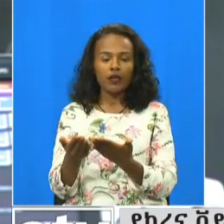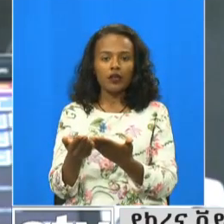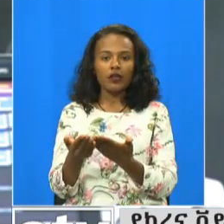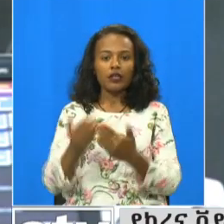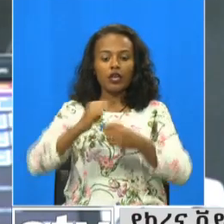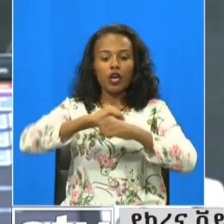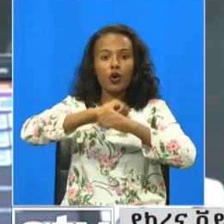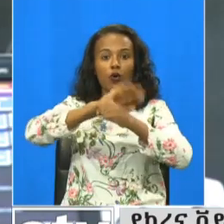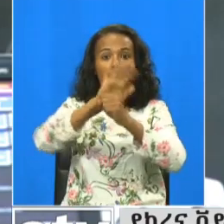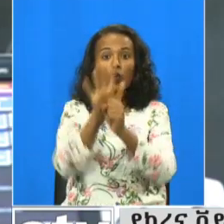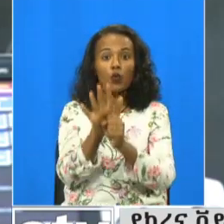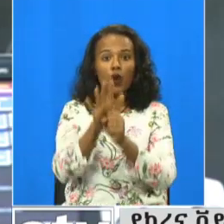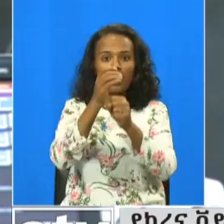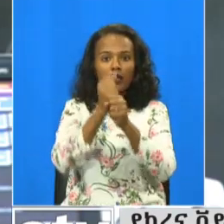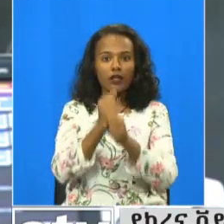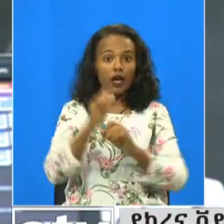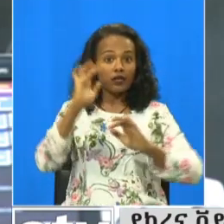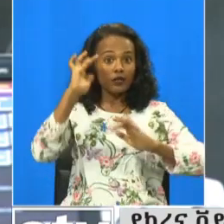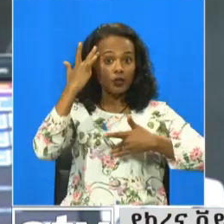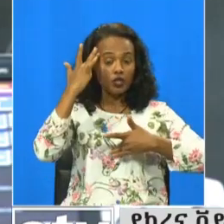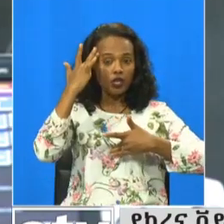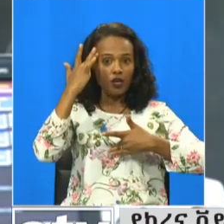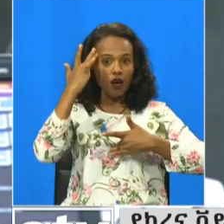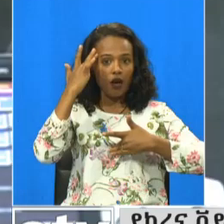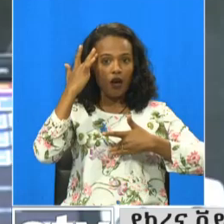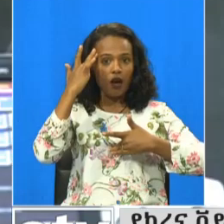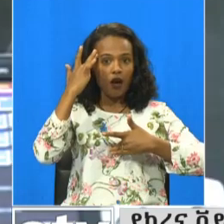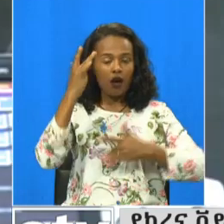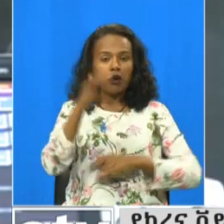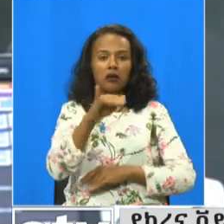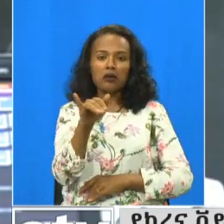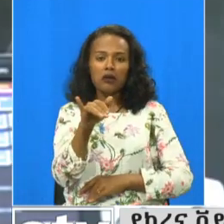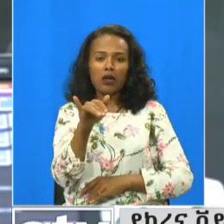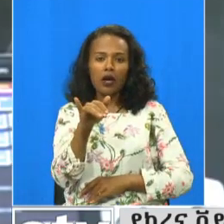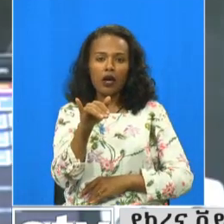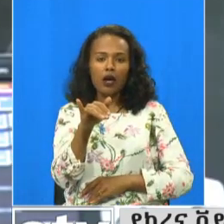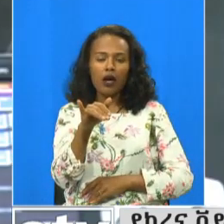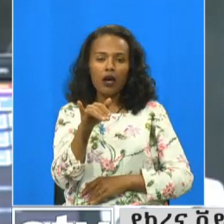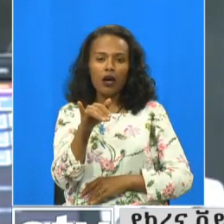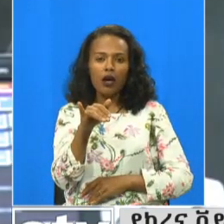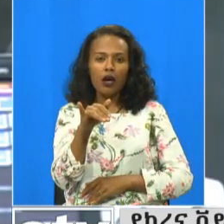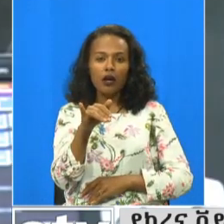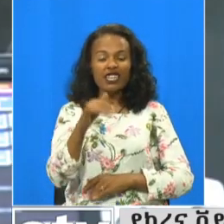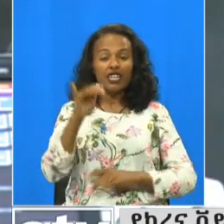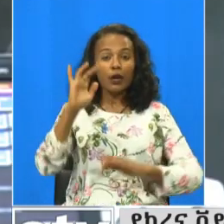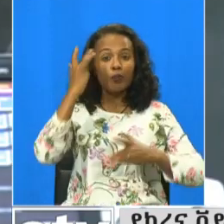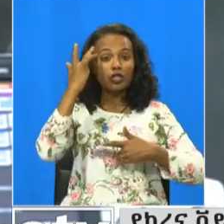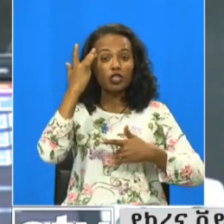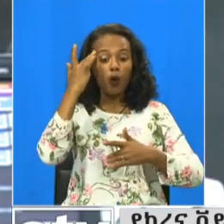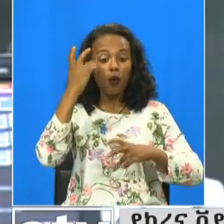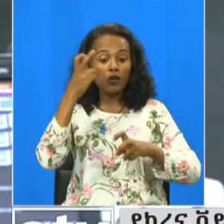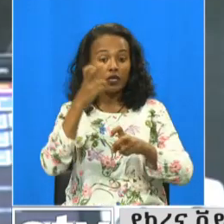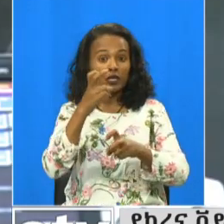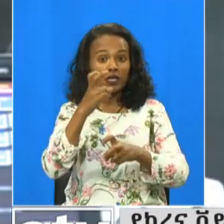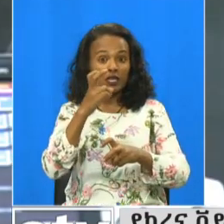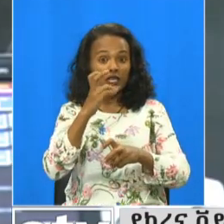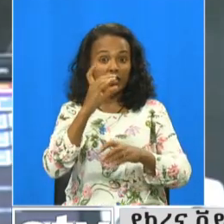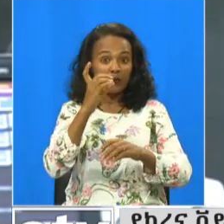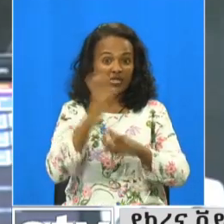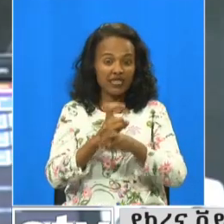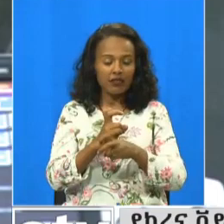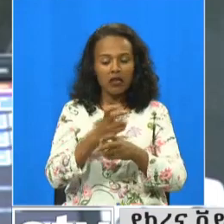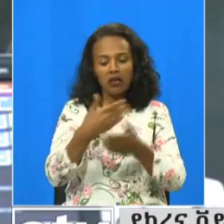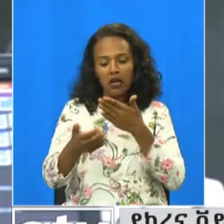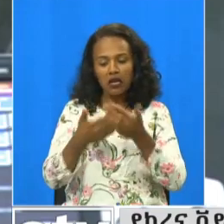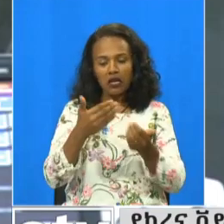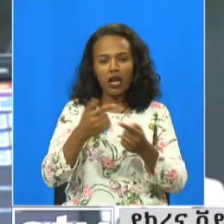በኮሮና የተያዘ በሽተኛ እንደ ዲግሪው እንደ በሽታው ክብደት ከቀላል እስከ